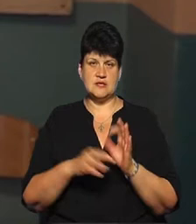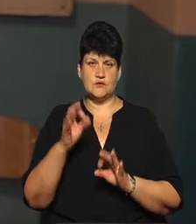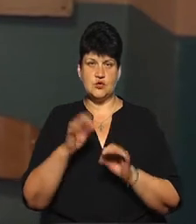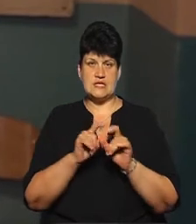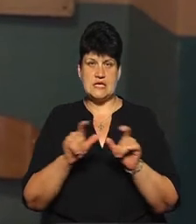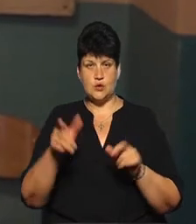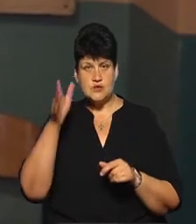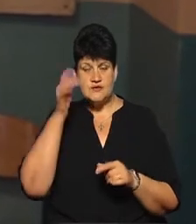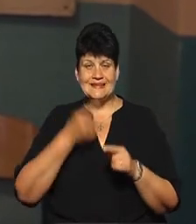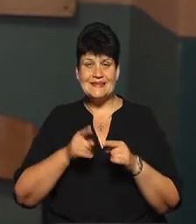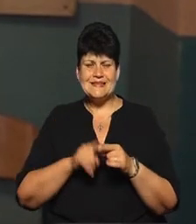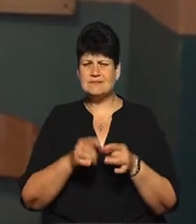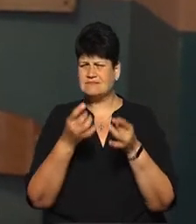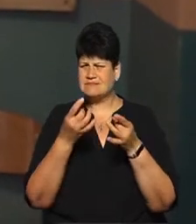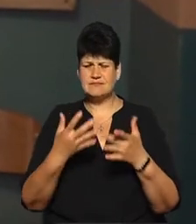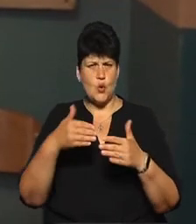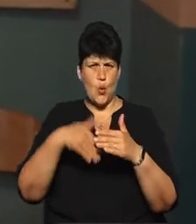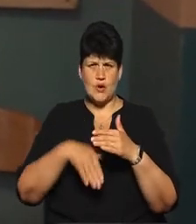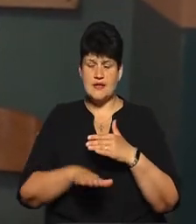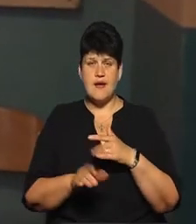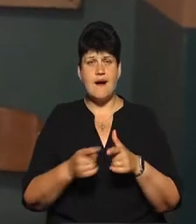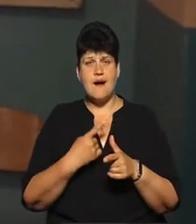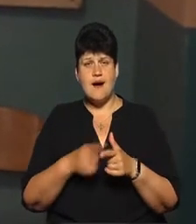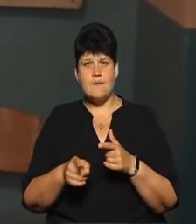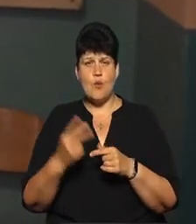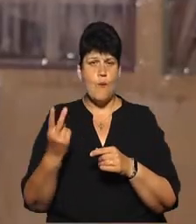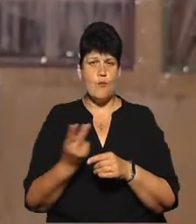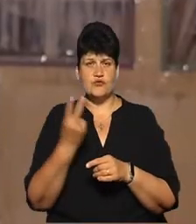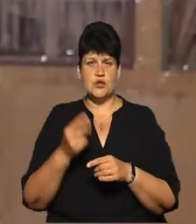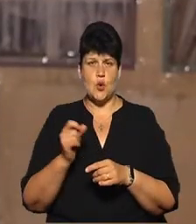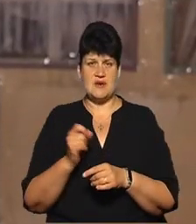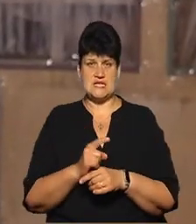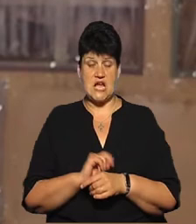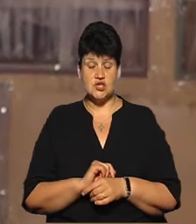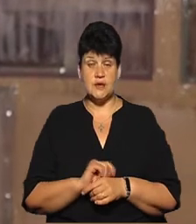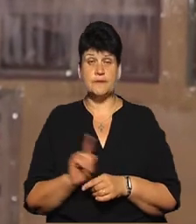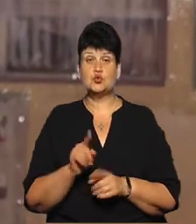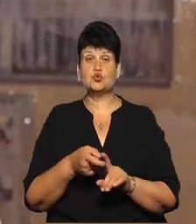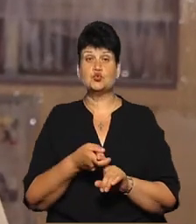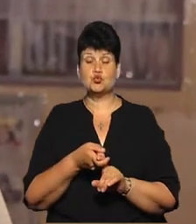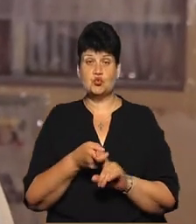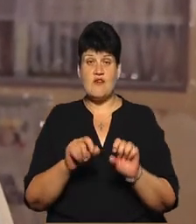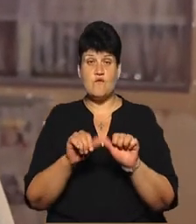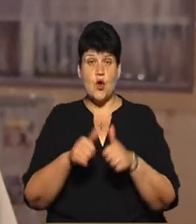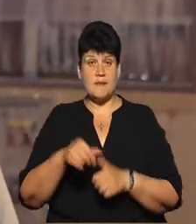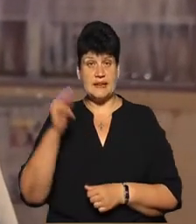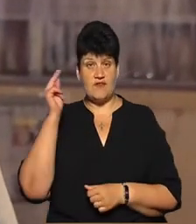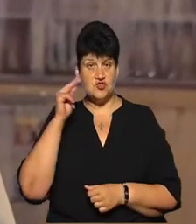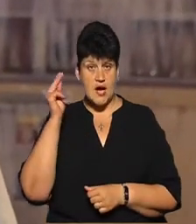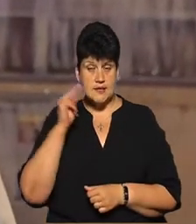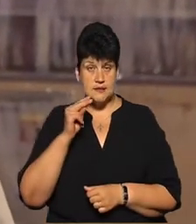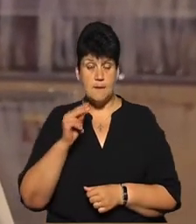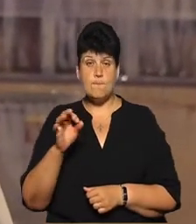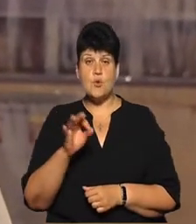– це найпростіші укриття або укриття подвійного призначення. Що стосується форми навчання, про яку